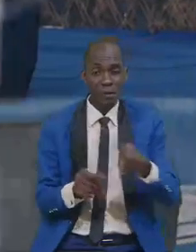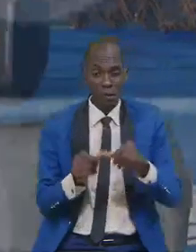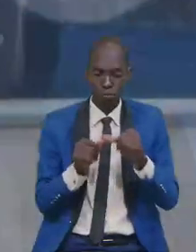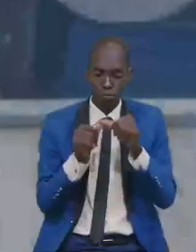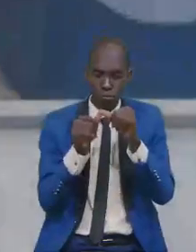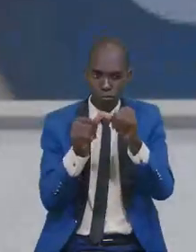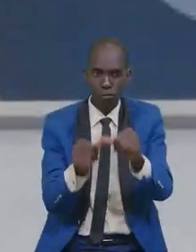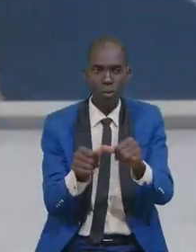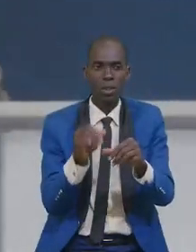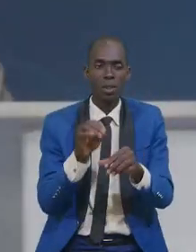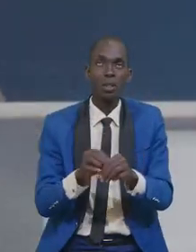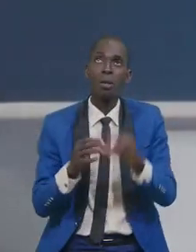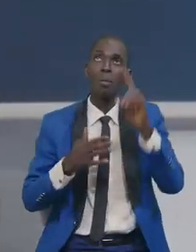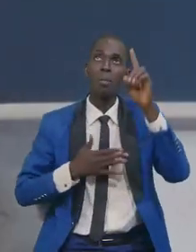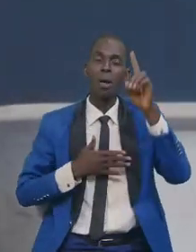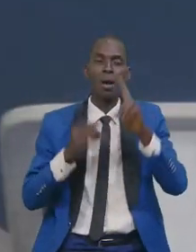ma parole,